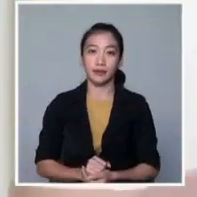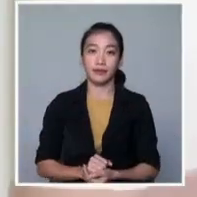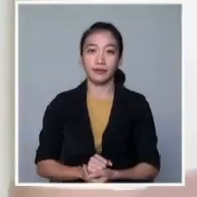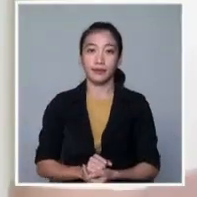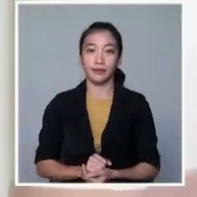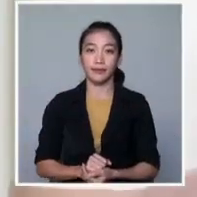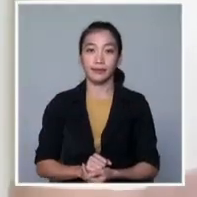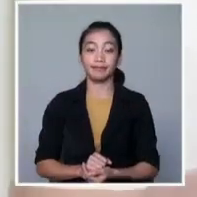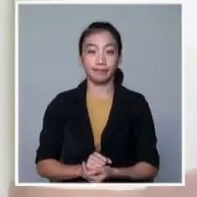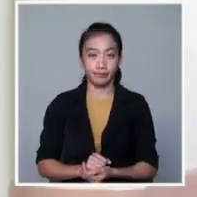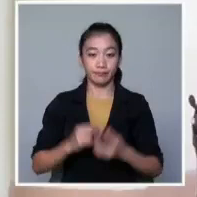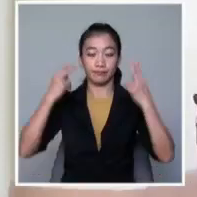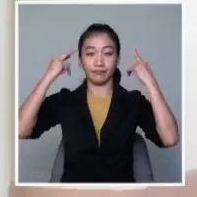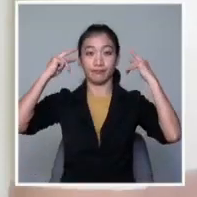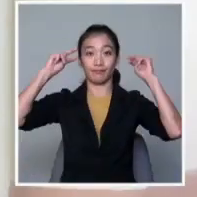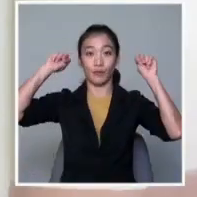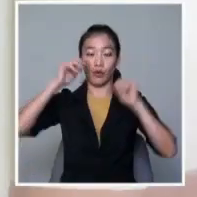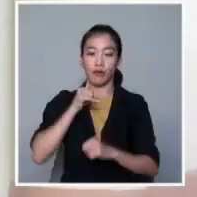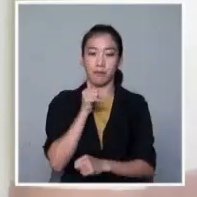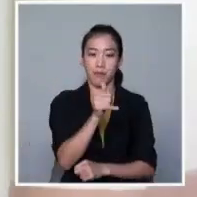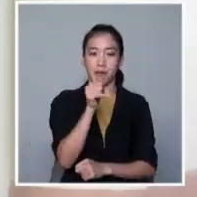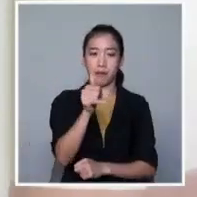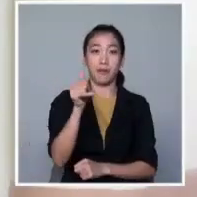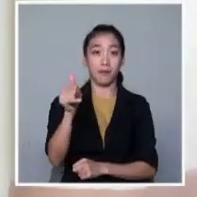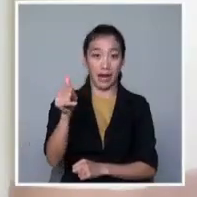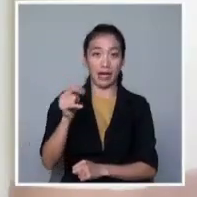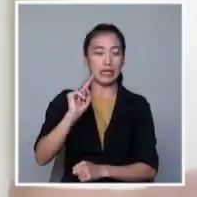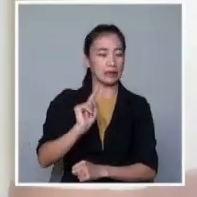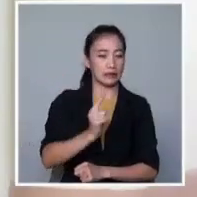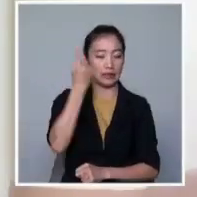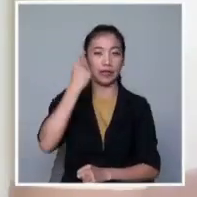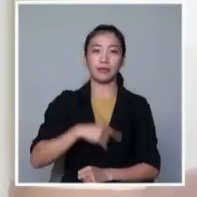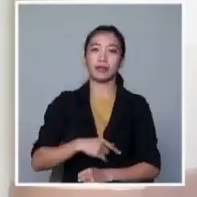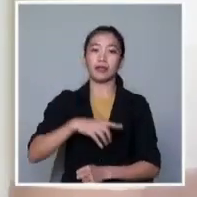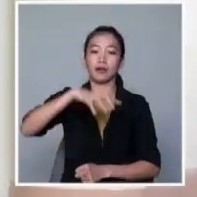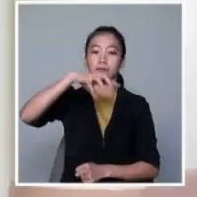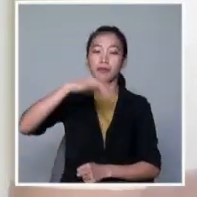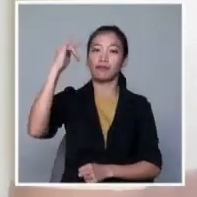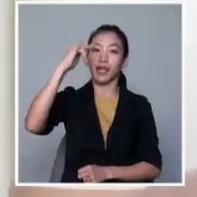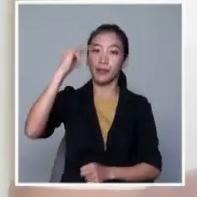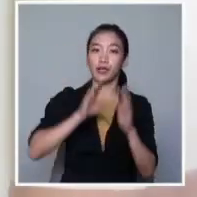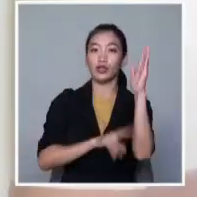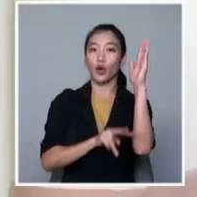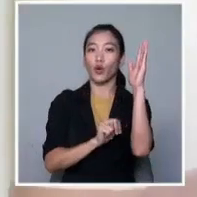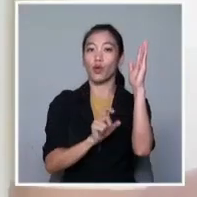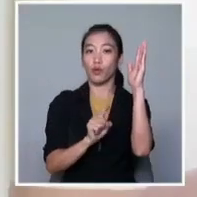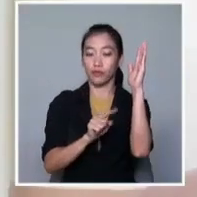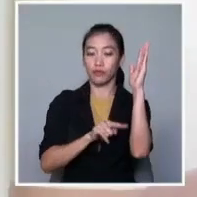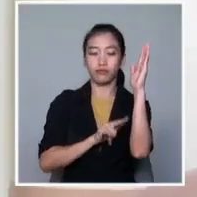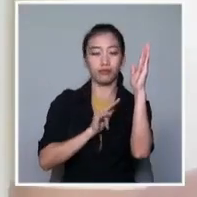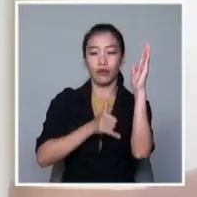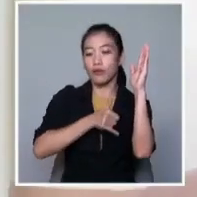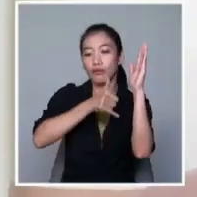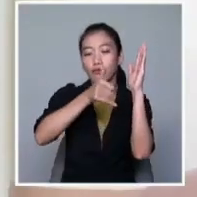ระหว่างทางที่นายกรัฐมนตรีเดินทางจากสนามบินนครศรีธรรมราชมายังพื้นที่บ้านโนนธรรมังนะคะนายกรัฐมนตรีนะ